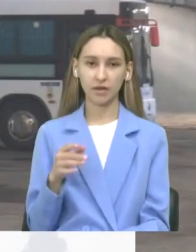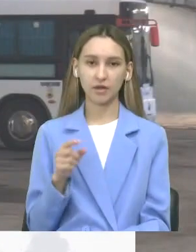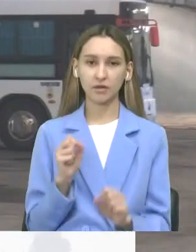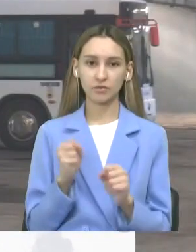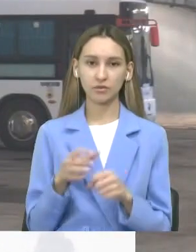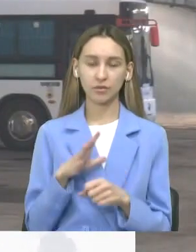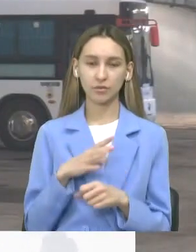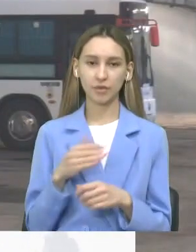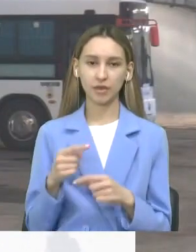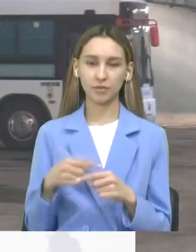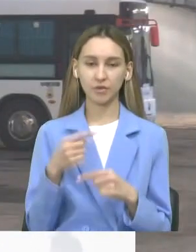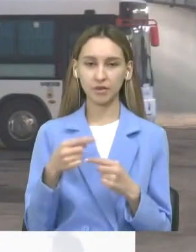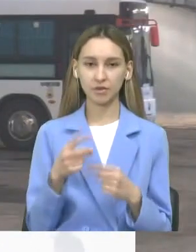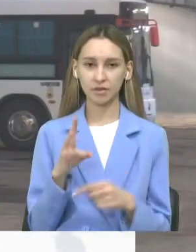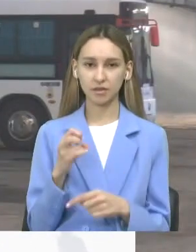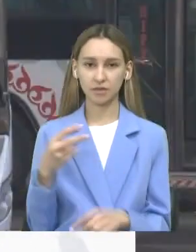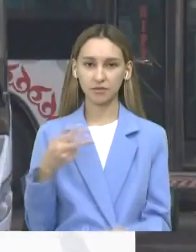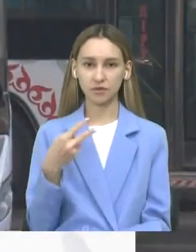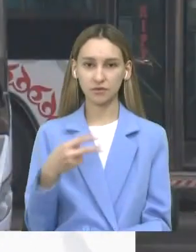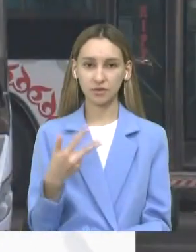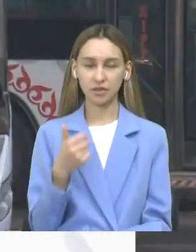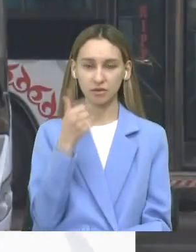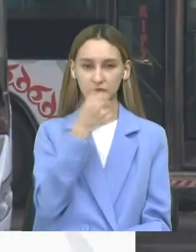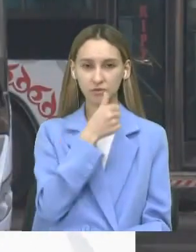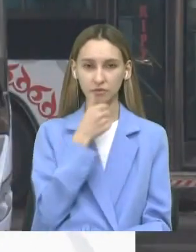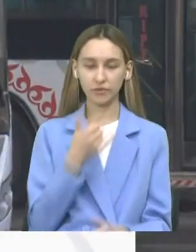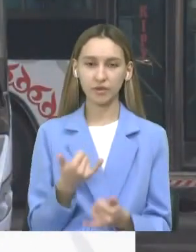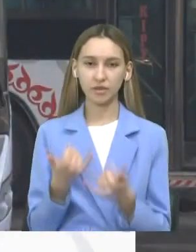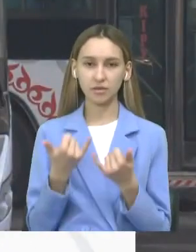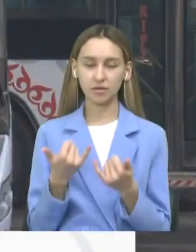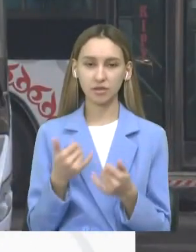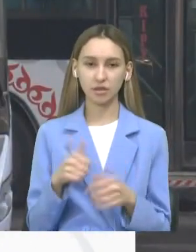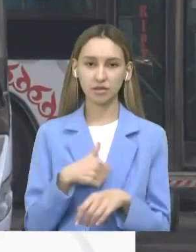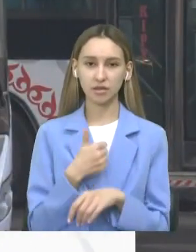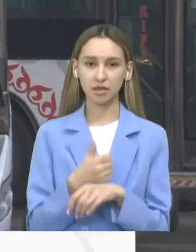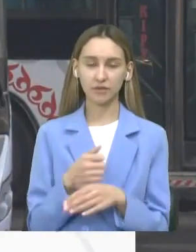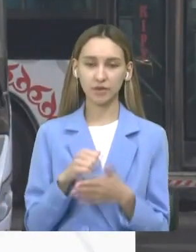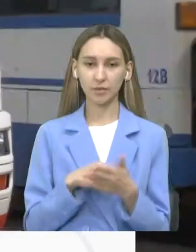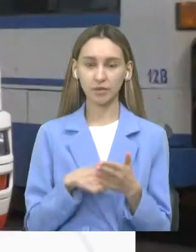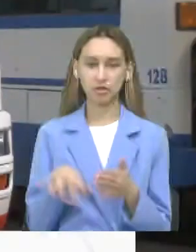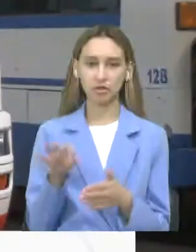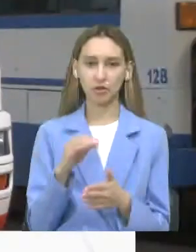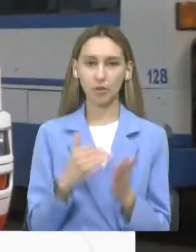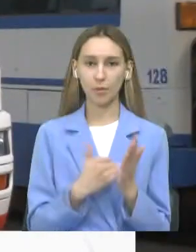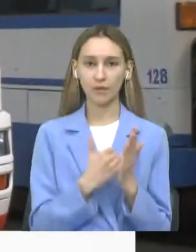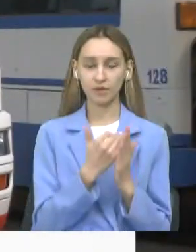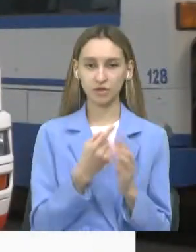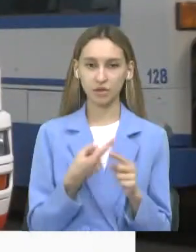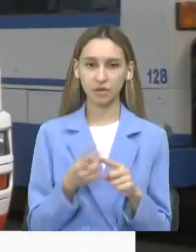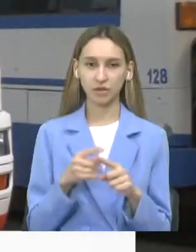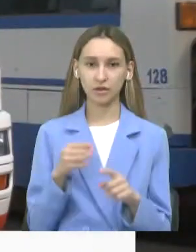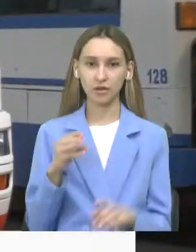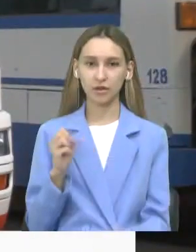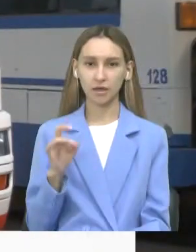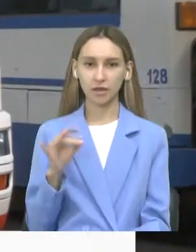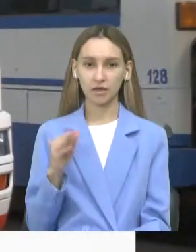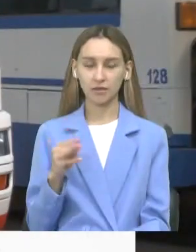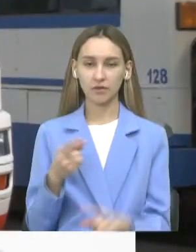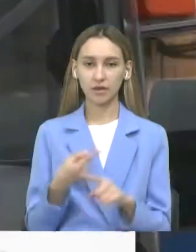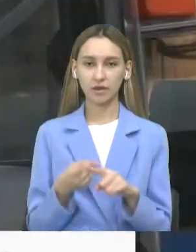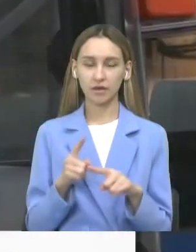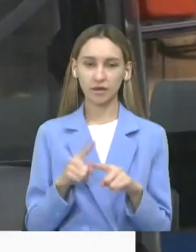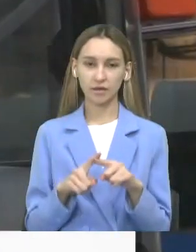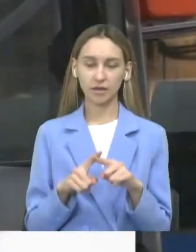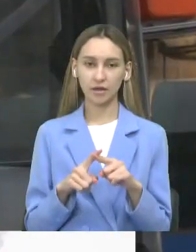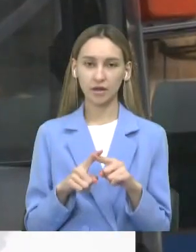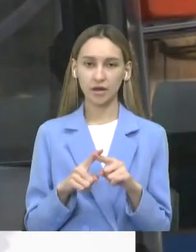кету керек, жаңашылдықтың қашан енетіні әлі белгісіз. Сондай-ақ көлік картасынсыз жол жүру бағасының мәселесі қарастырылып отыр. Ол 180